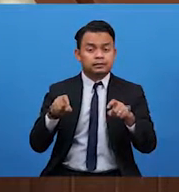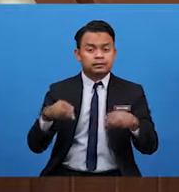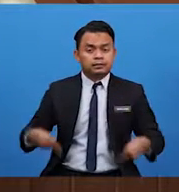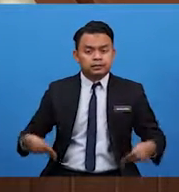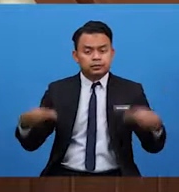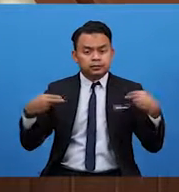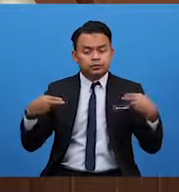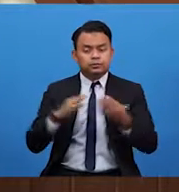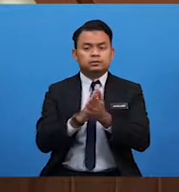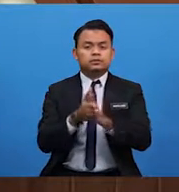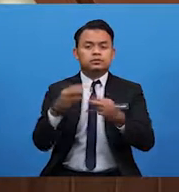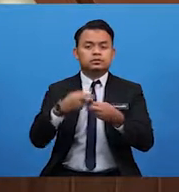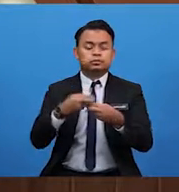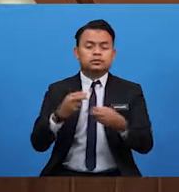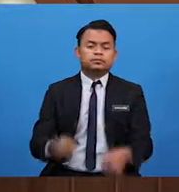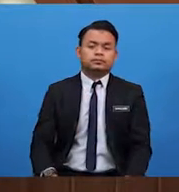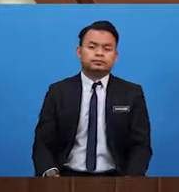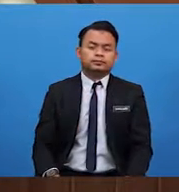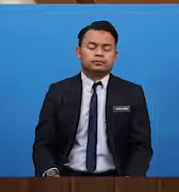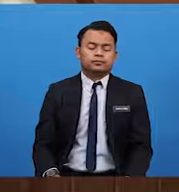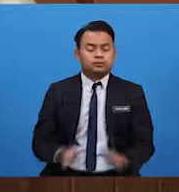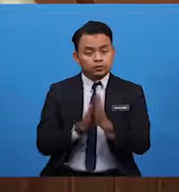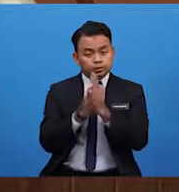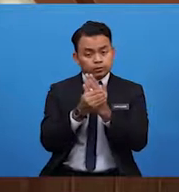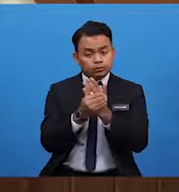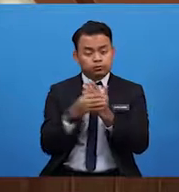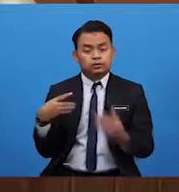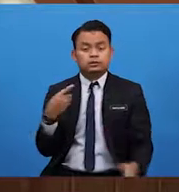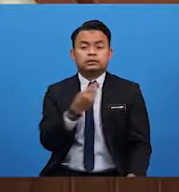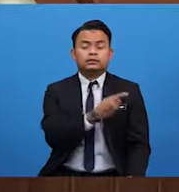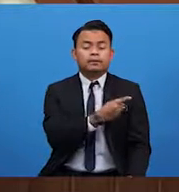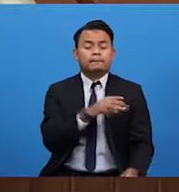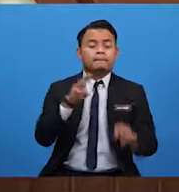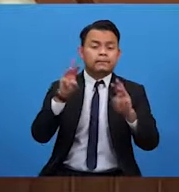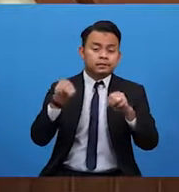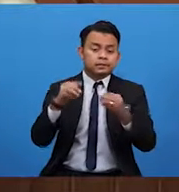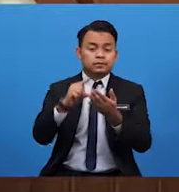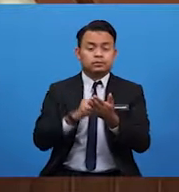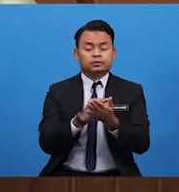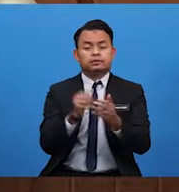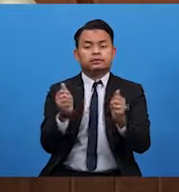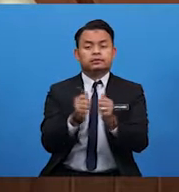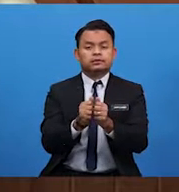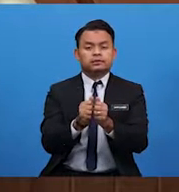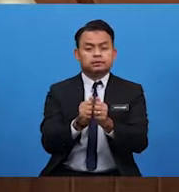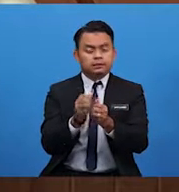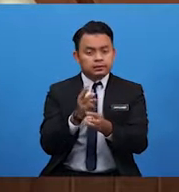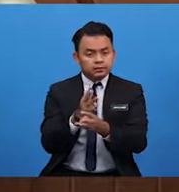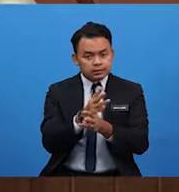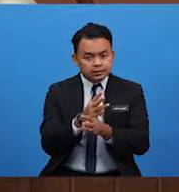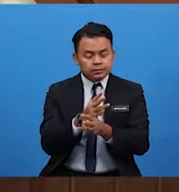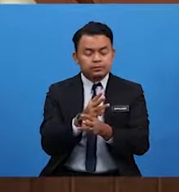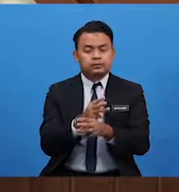bukan? Oleh itu, kita hendaklah menggunakannya dengan cermat dan sentiasa menjimatkan